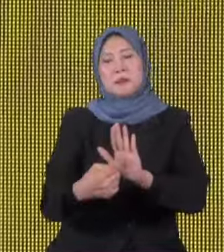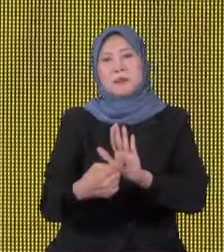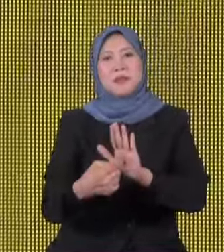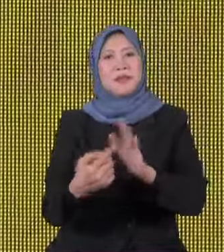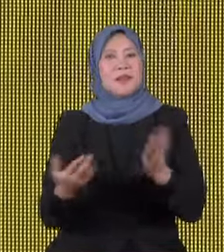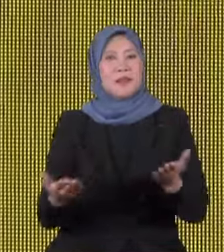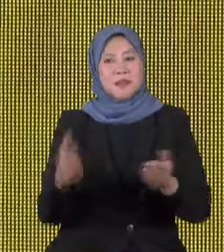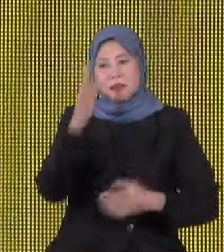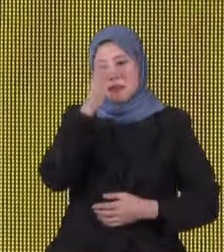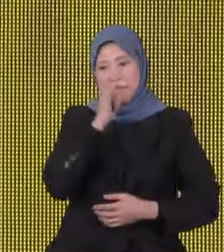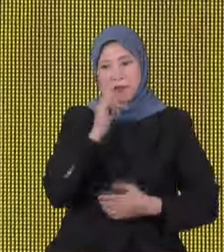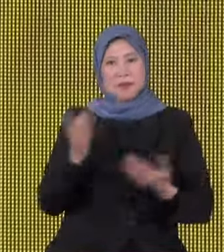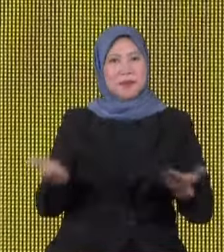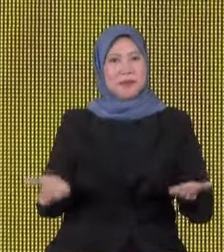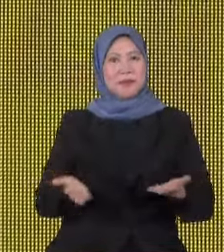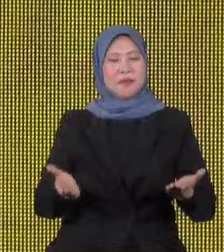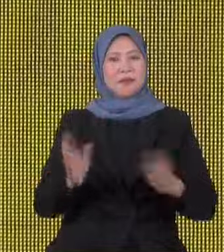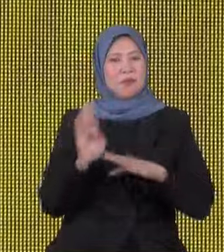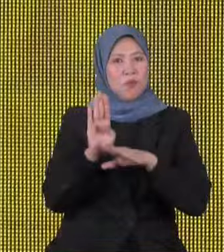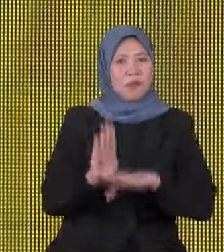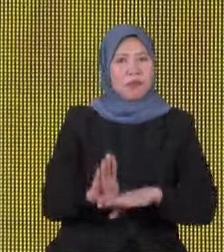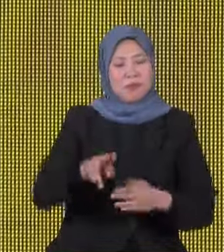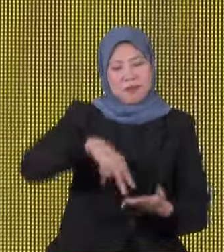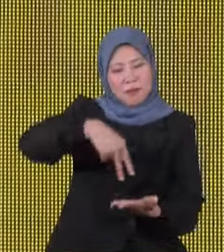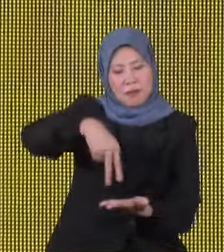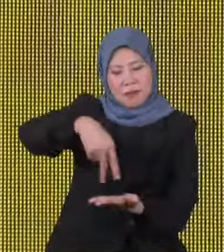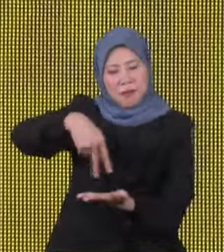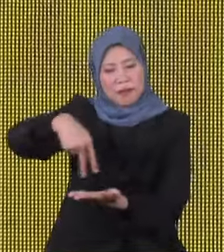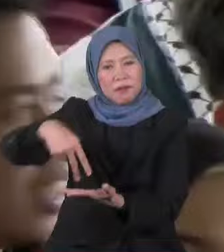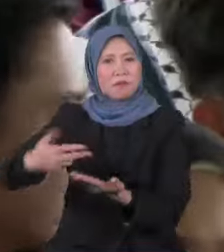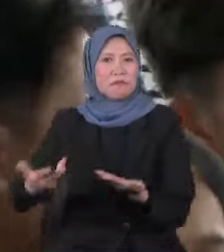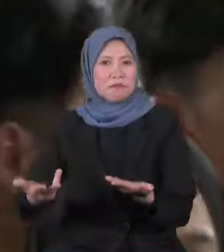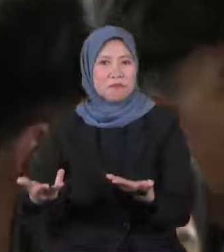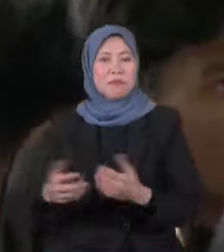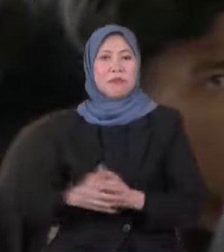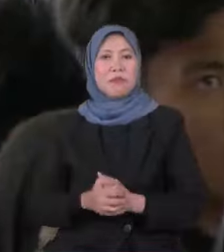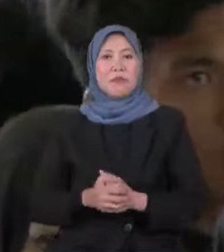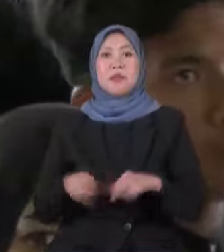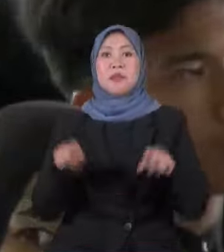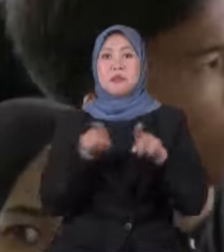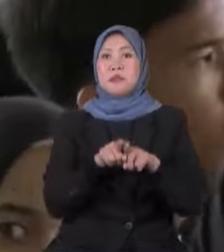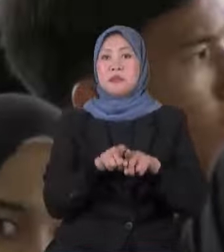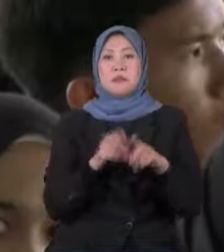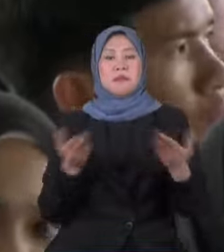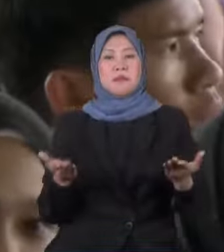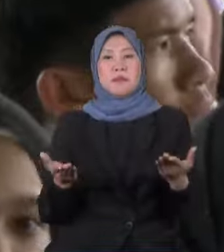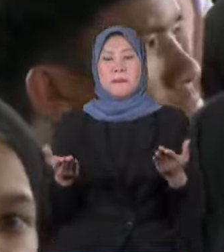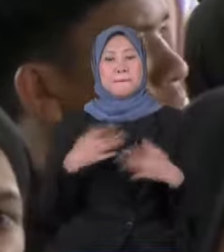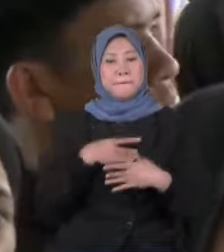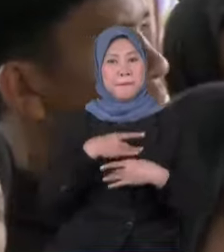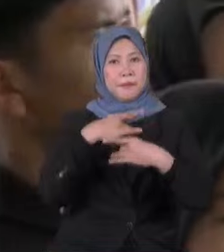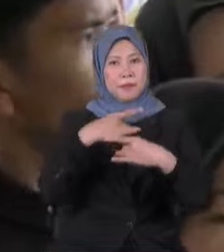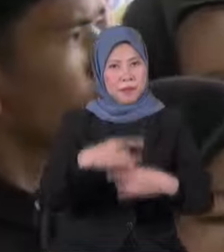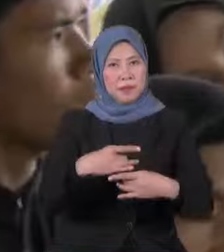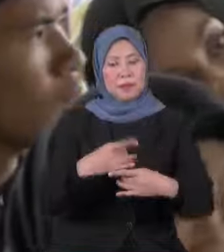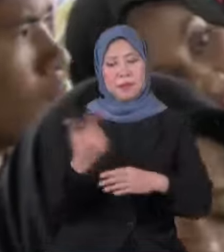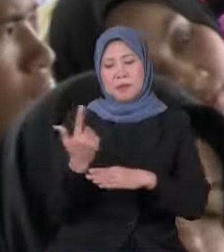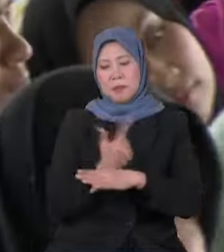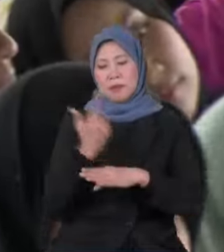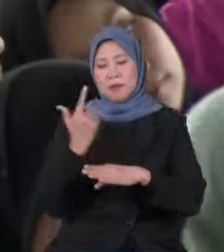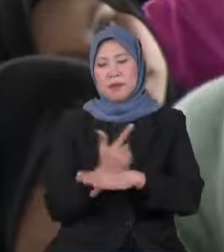semarak di Melaka ini, tarian-tarian dan sebagainya, ialah juga menjurus mereka supaya berminat untuk mendapat